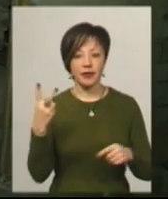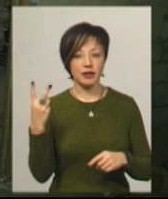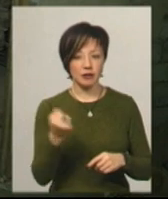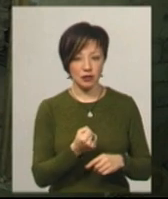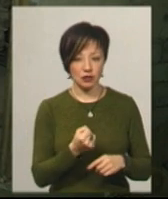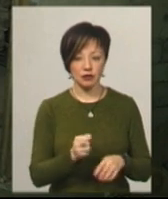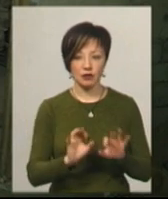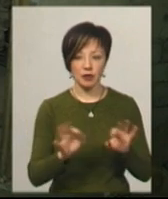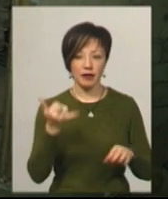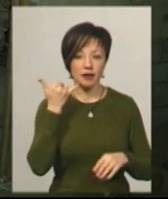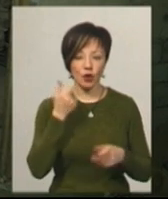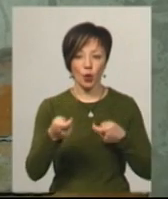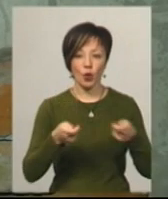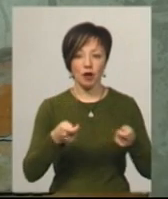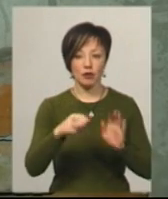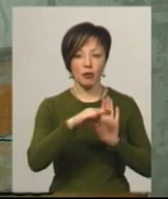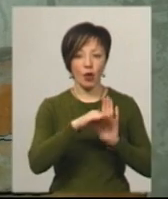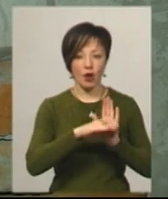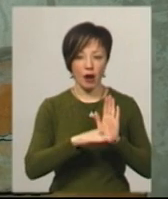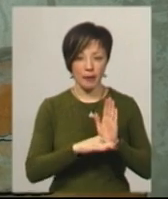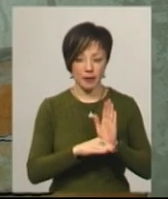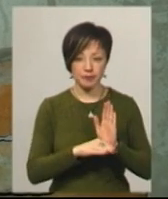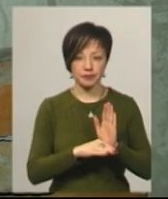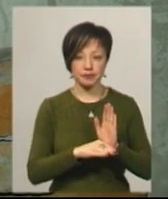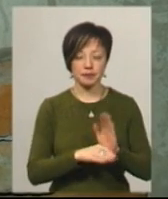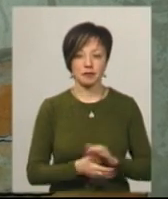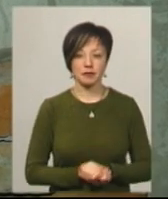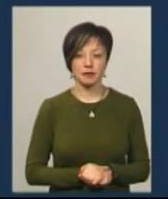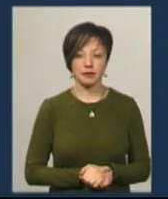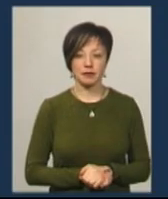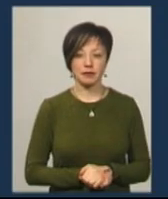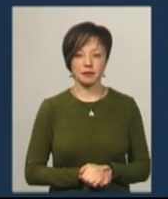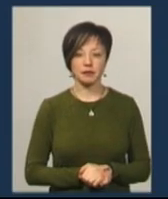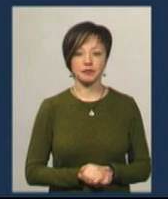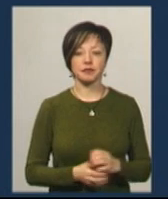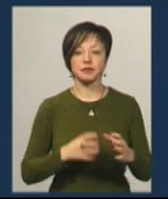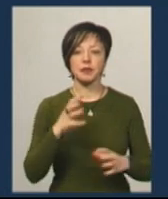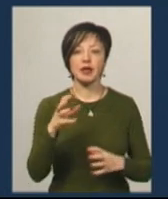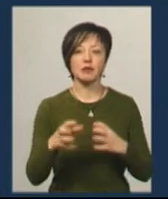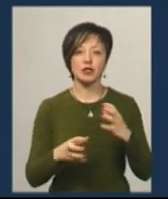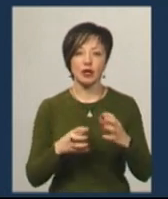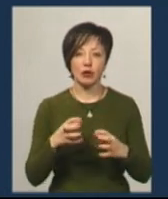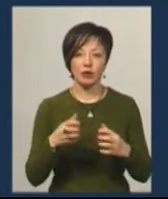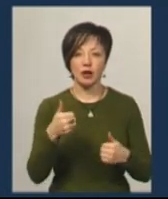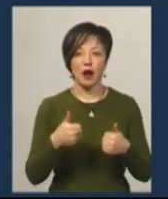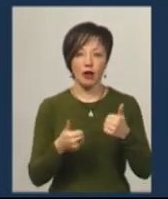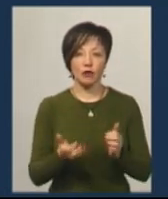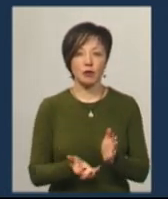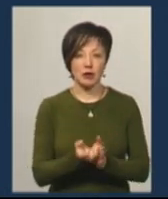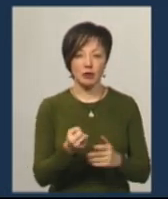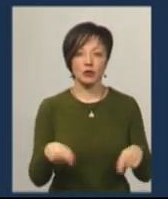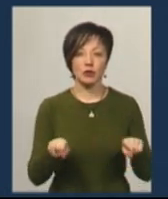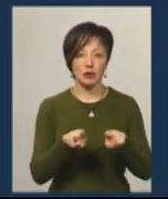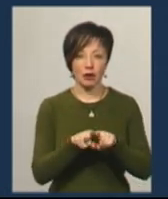розповіла телефоном кураторка програми, адміністратор цільової команди БУРу Анастасія Драчук. міжнародні грантову підтримку.